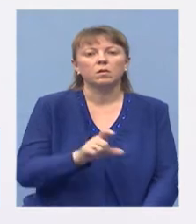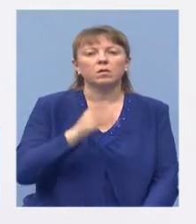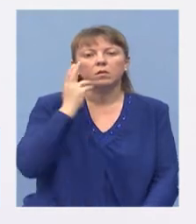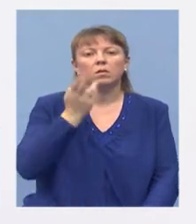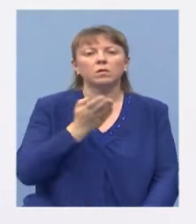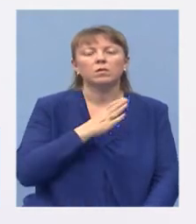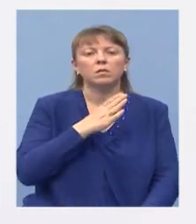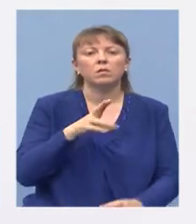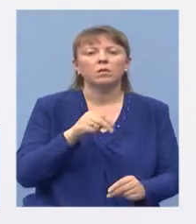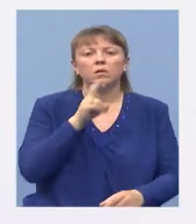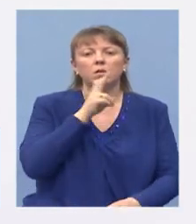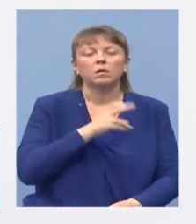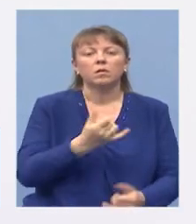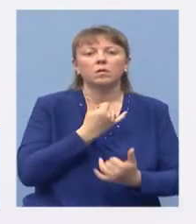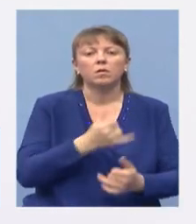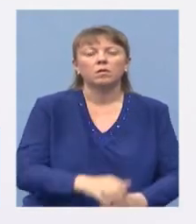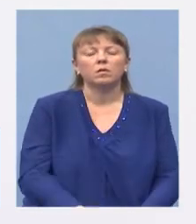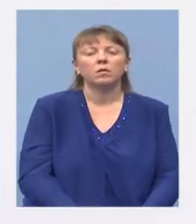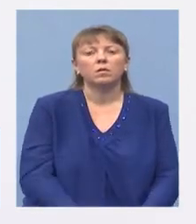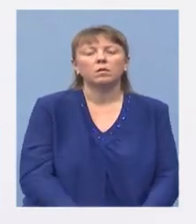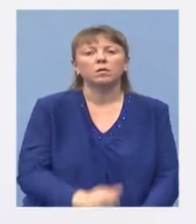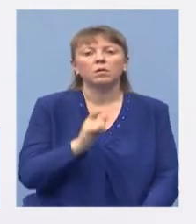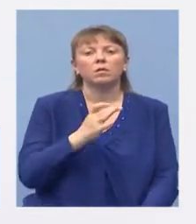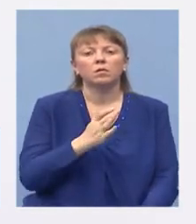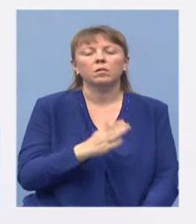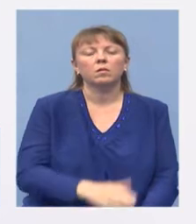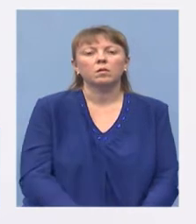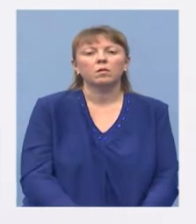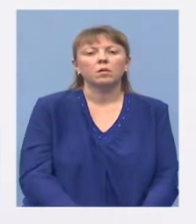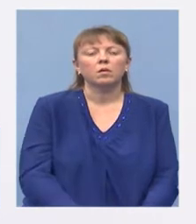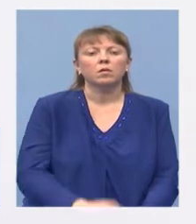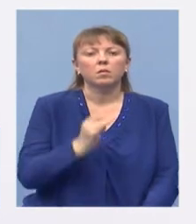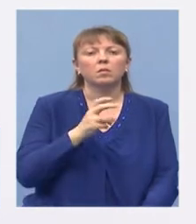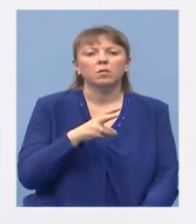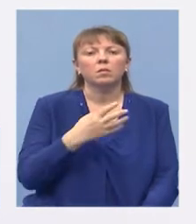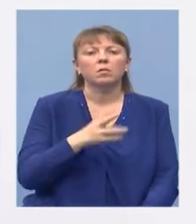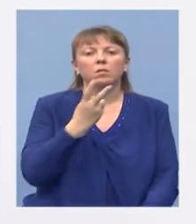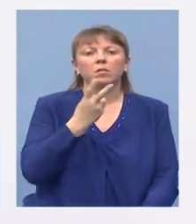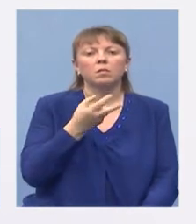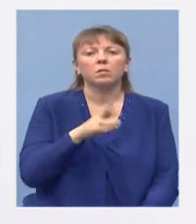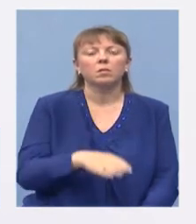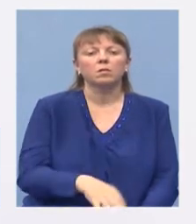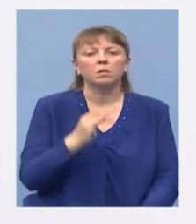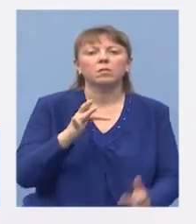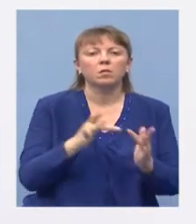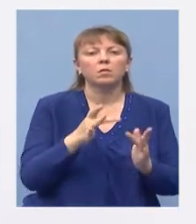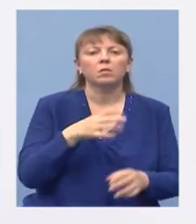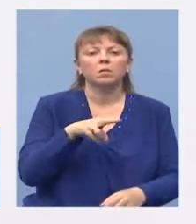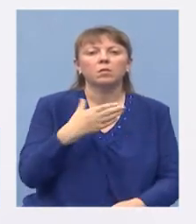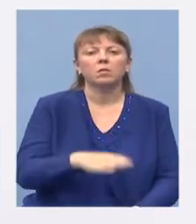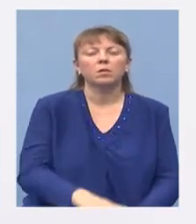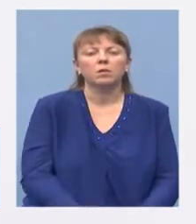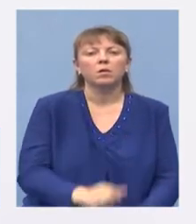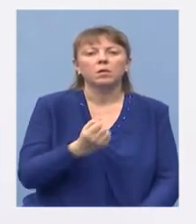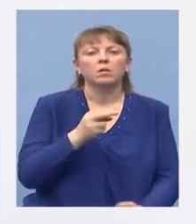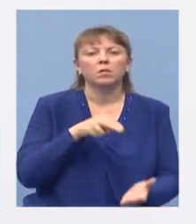государственные услуги через ЕГОВ Мобайл, через приложение банк второго уровня и через портал egov.kz. Некоторым